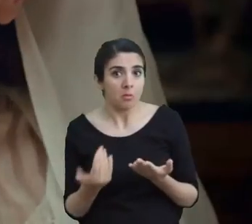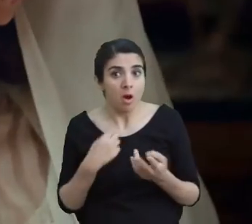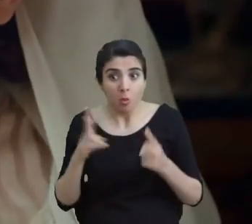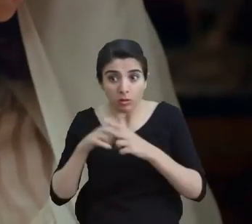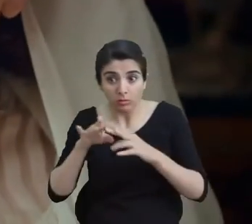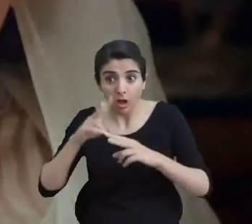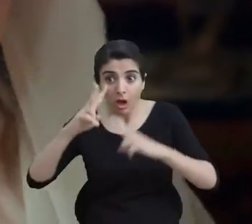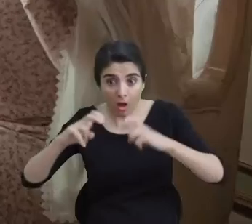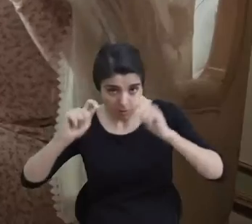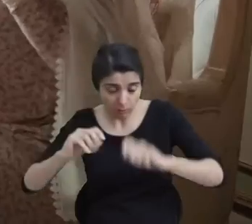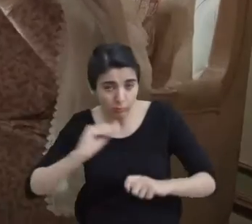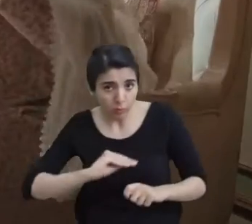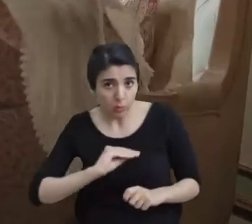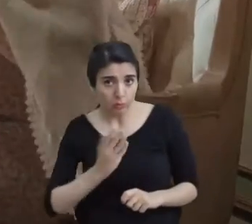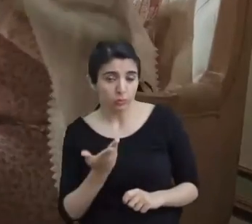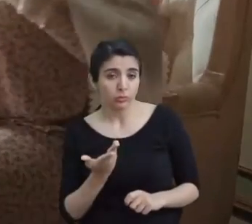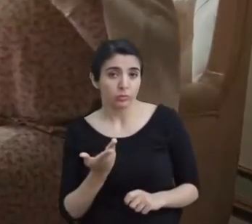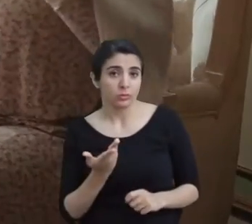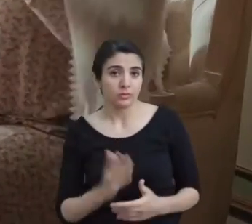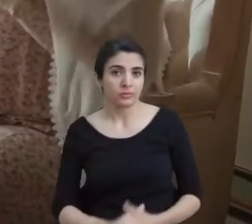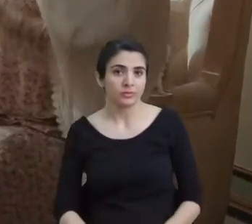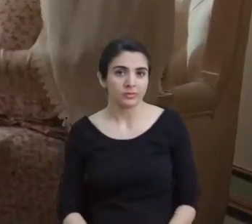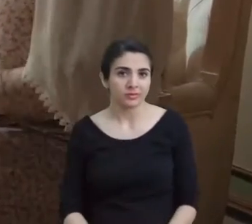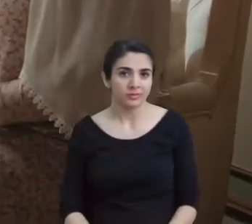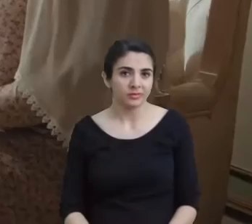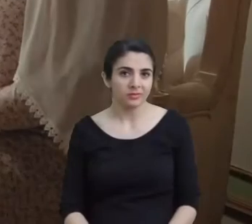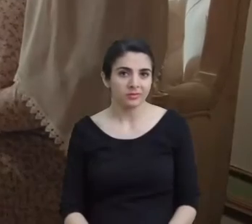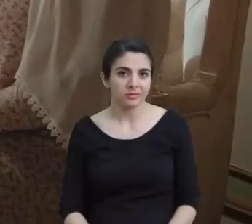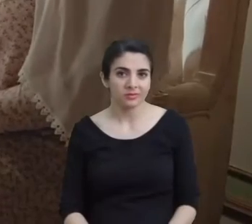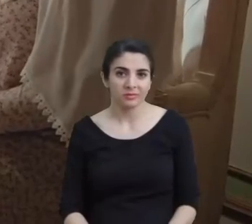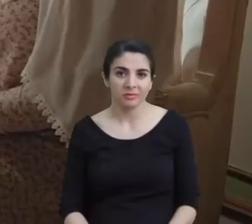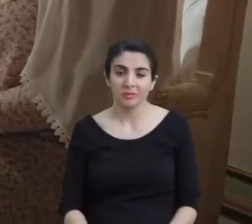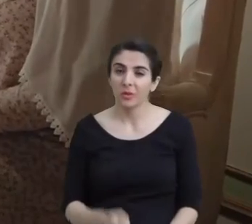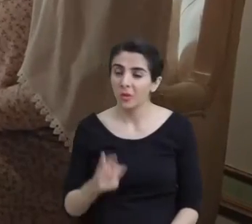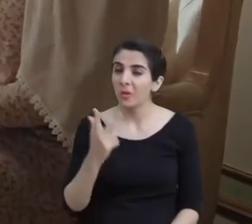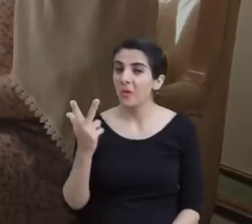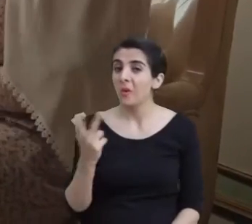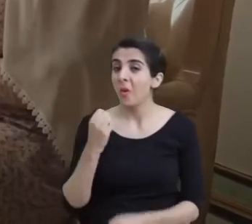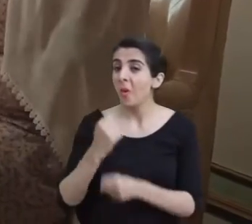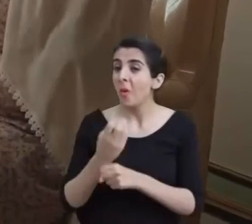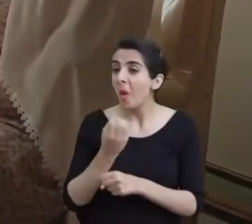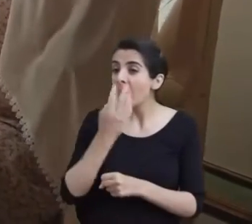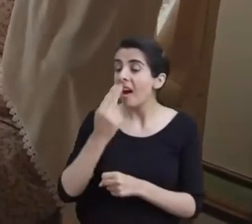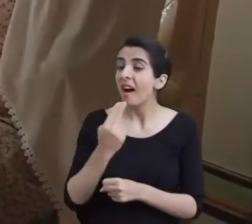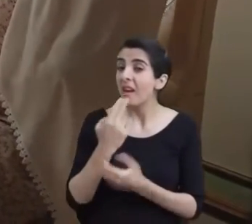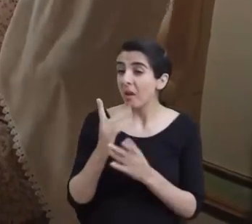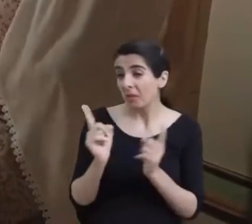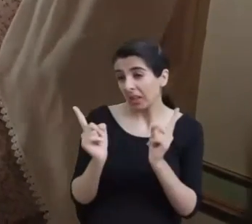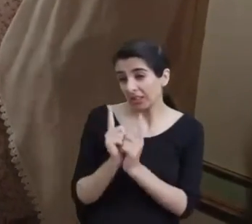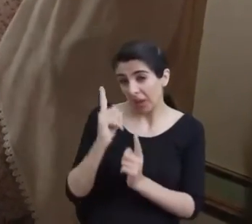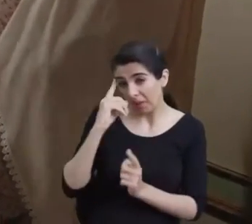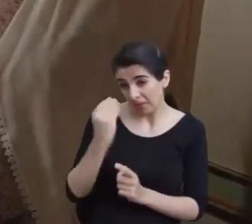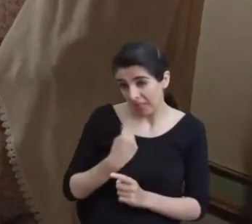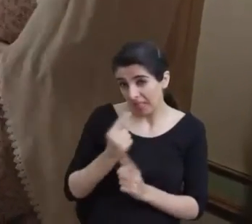Neyim ben, Hafiye mi? Üstüme iyilik sağlık edasıyla yazmasını omuzlarının önüne aldı. Koskoca Gülbahar Hanım.